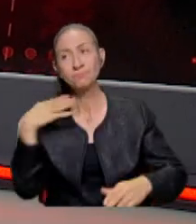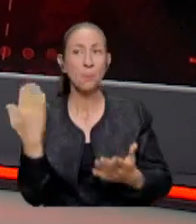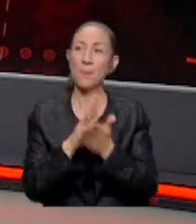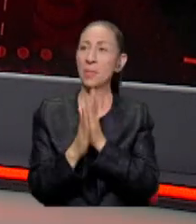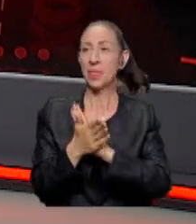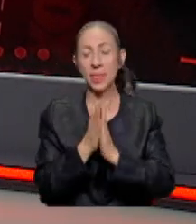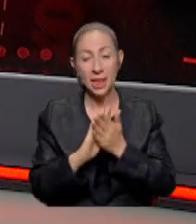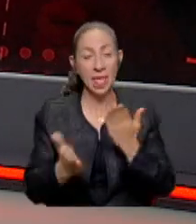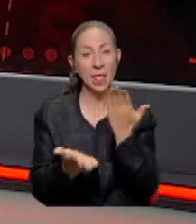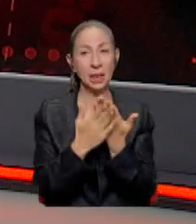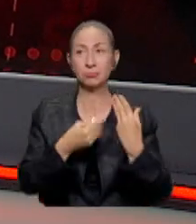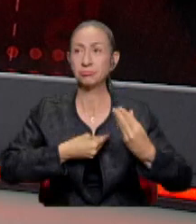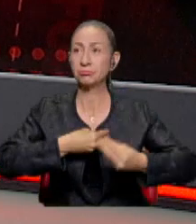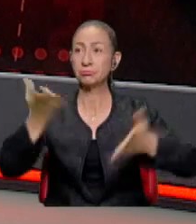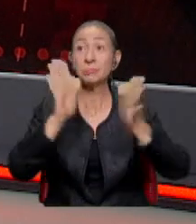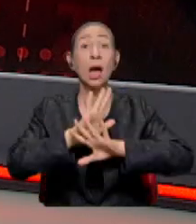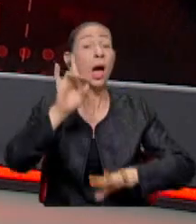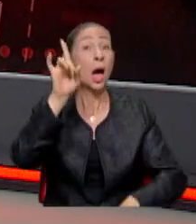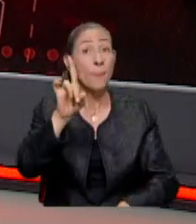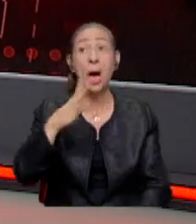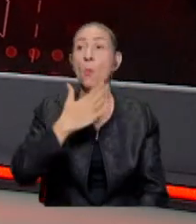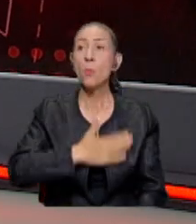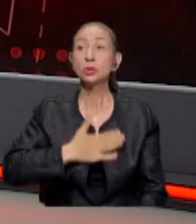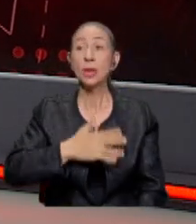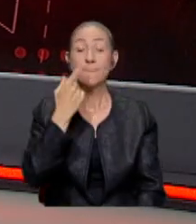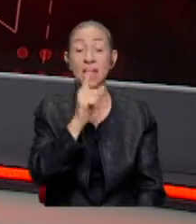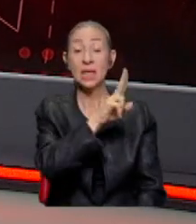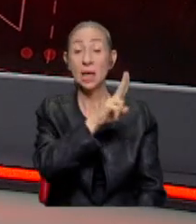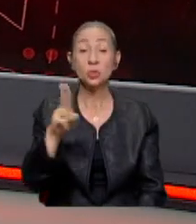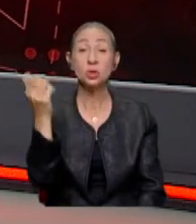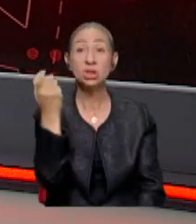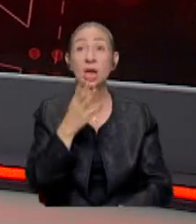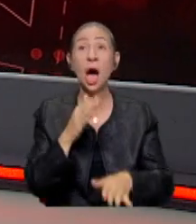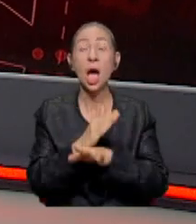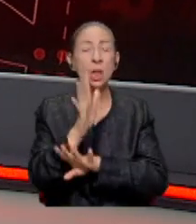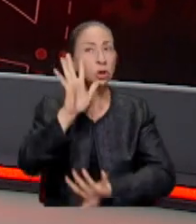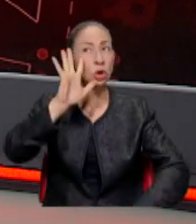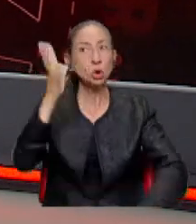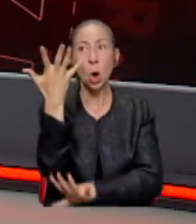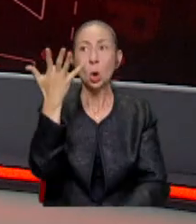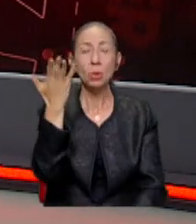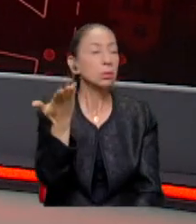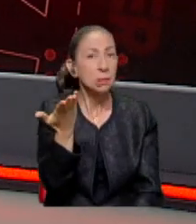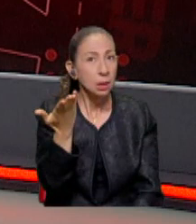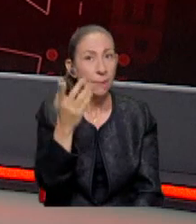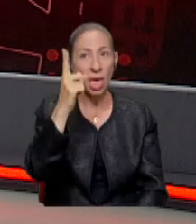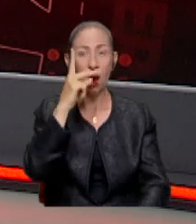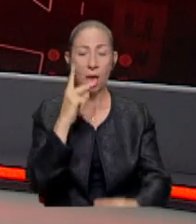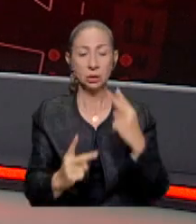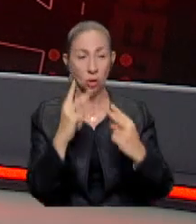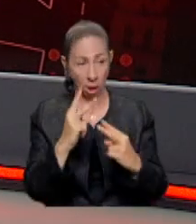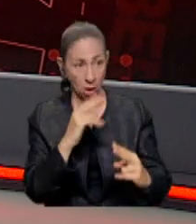kurbanını kesti, yardımını yaptı ama Bursa'da 1700 kişi hayatlarının şokunu yaşadı. Bir